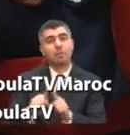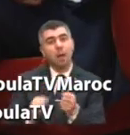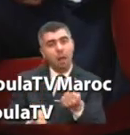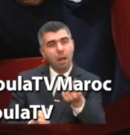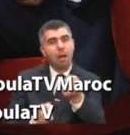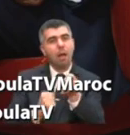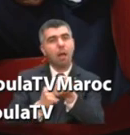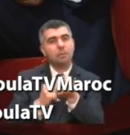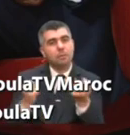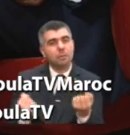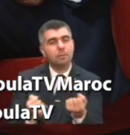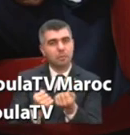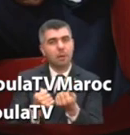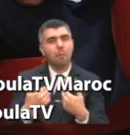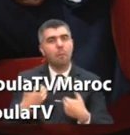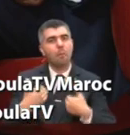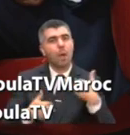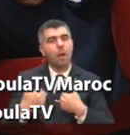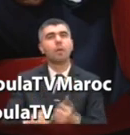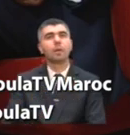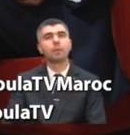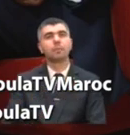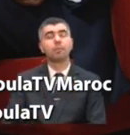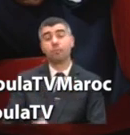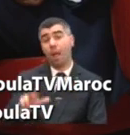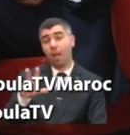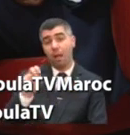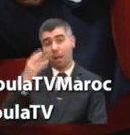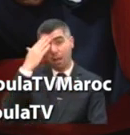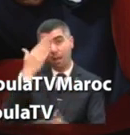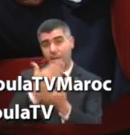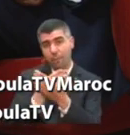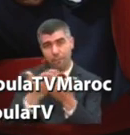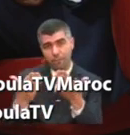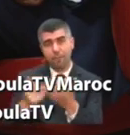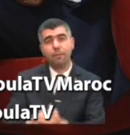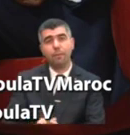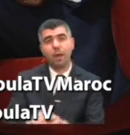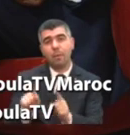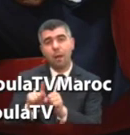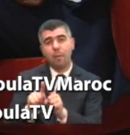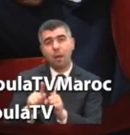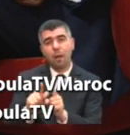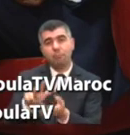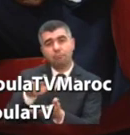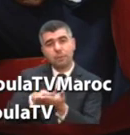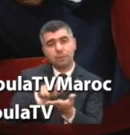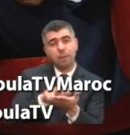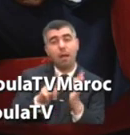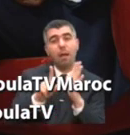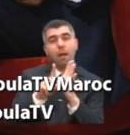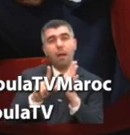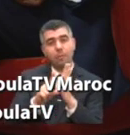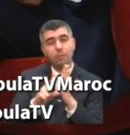بالنهوض بحقوق الأشخاص في وضعية إعاقة. كما تعلمون أن النصوص التنظيمية التي يحيل عليها هذا القانون